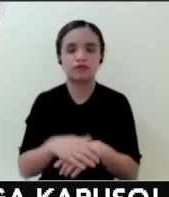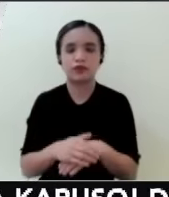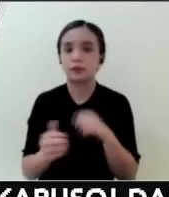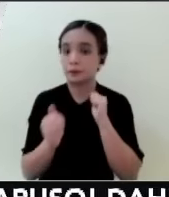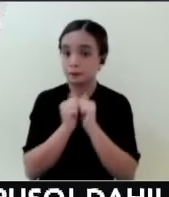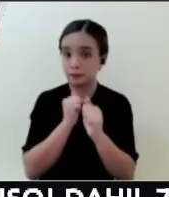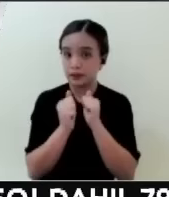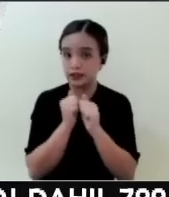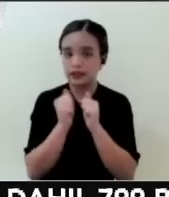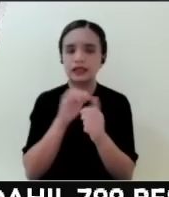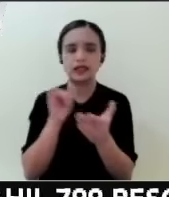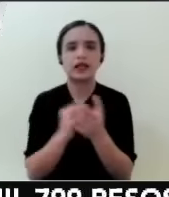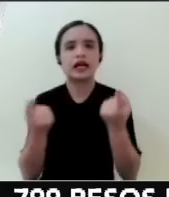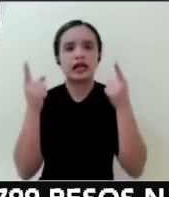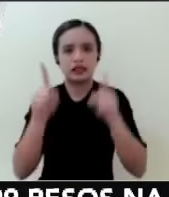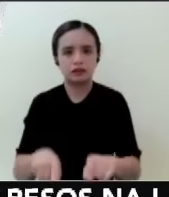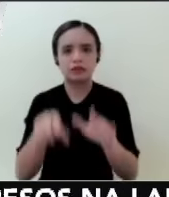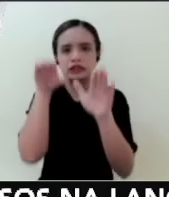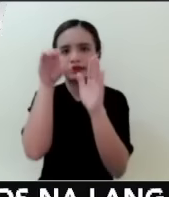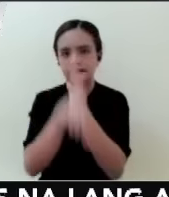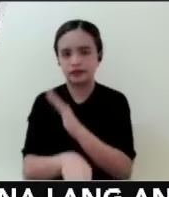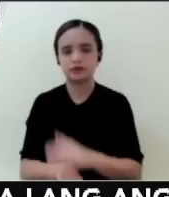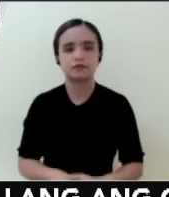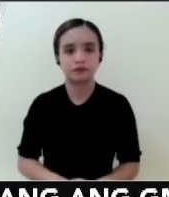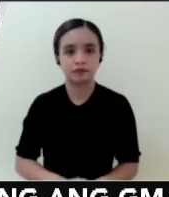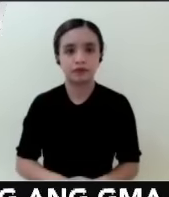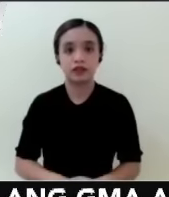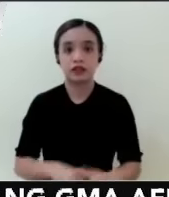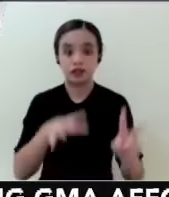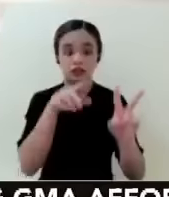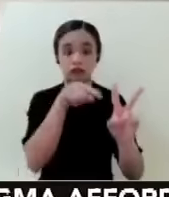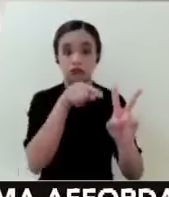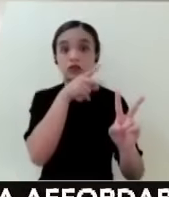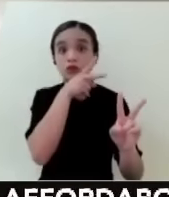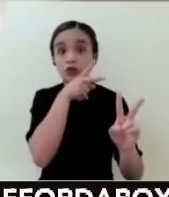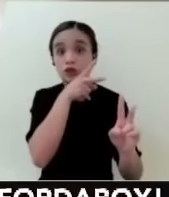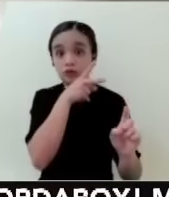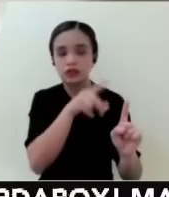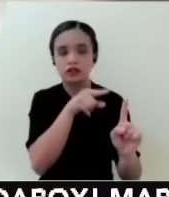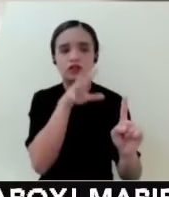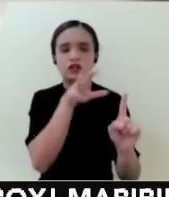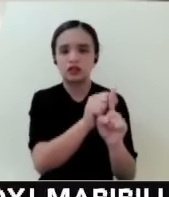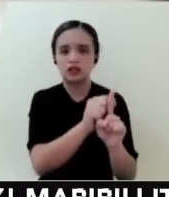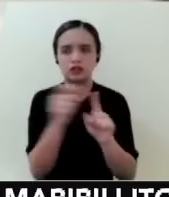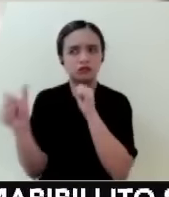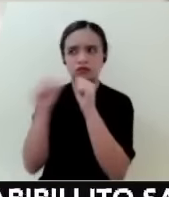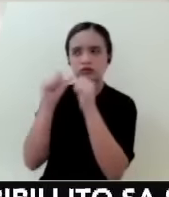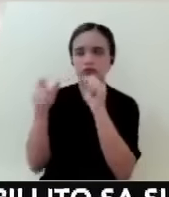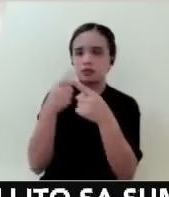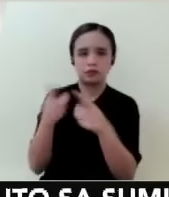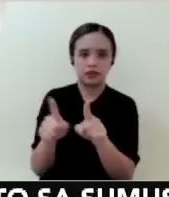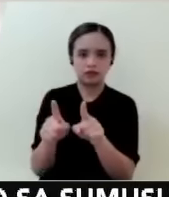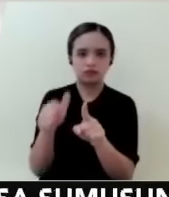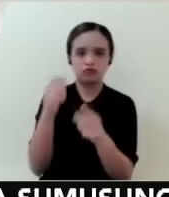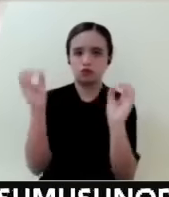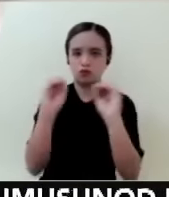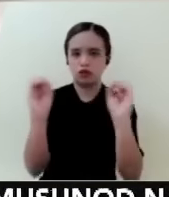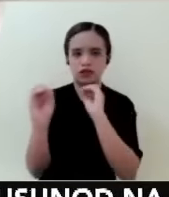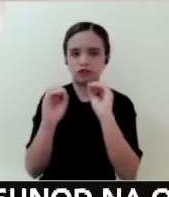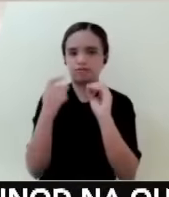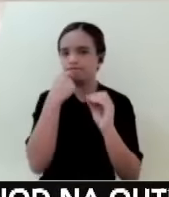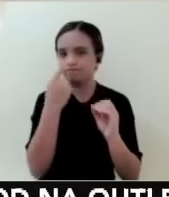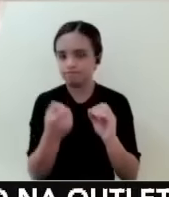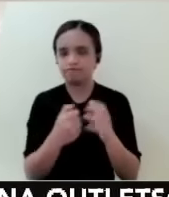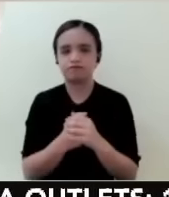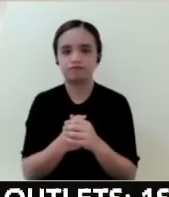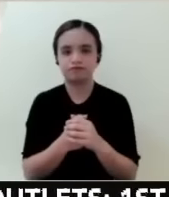dito nangyari ang krimen. Arestado na ang suspect na todo tanggi sa krimen pero hindi nagbigay ng pahayag. Inireklamo na ng murder